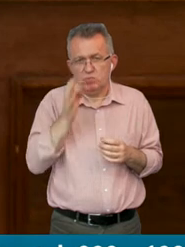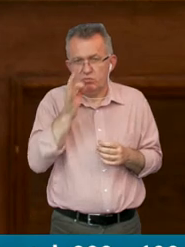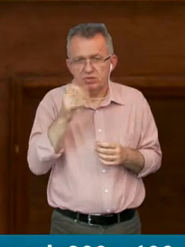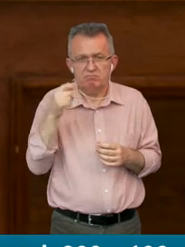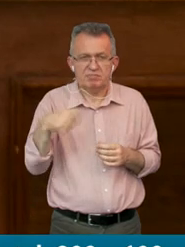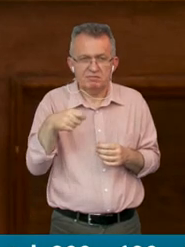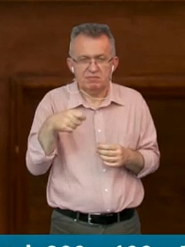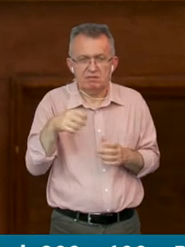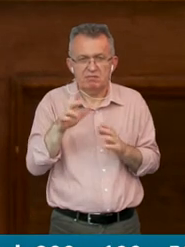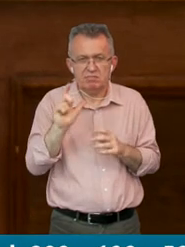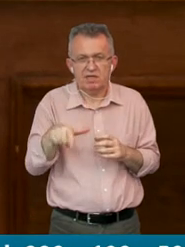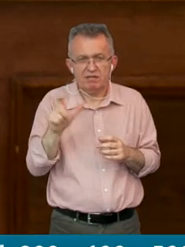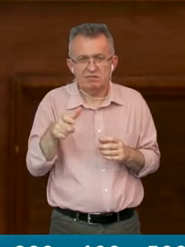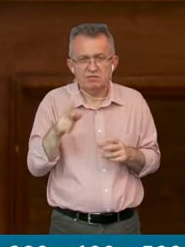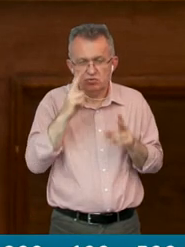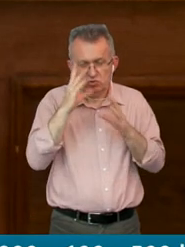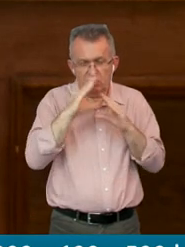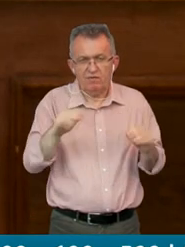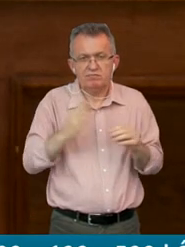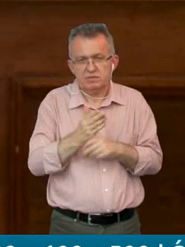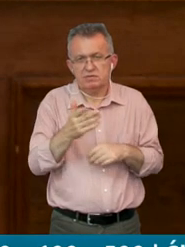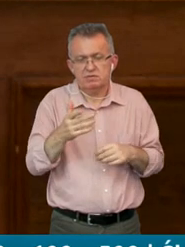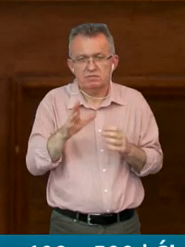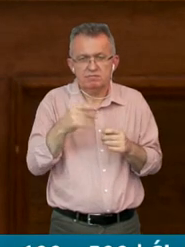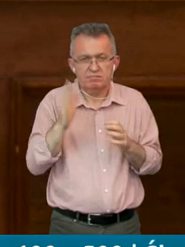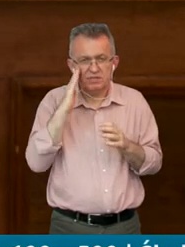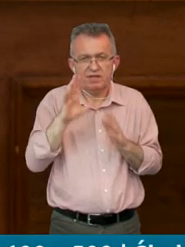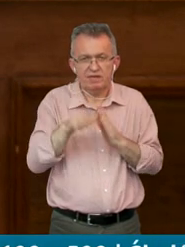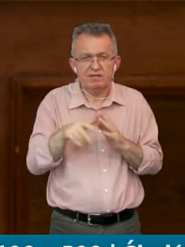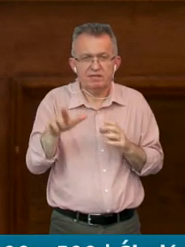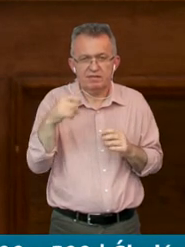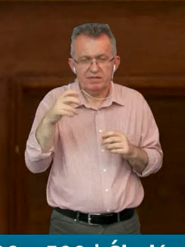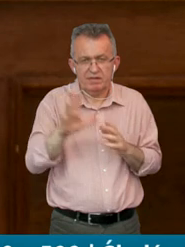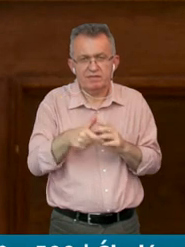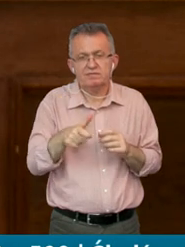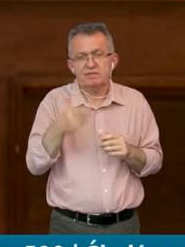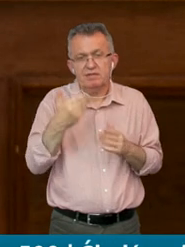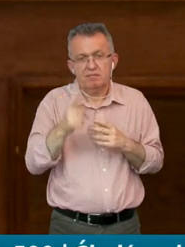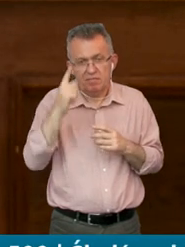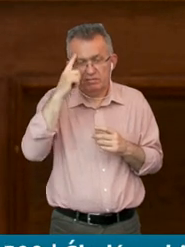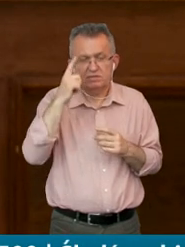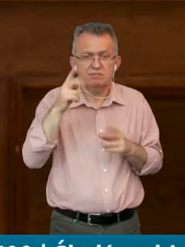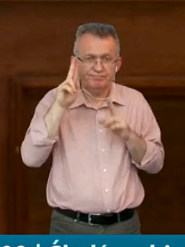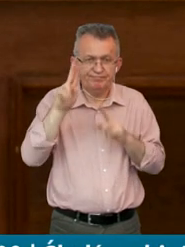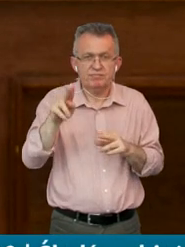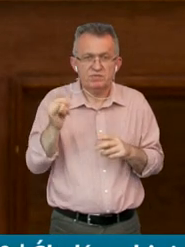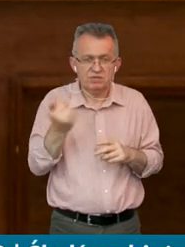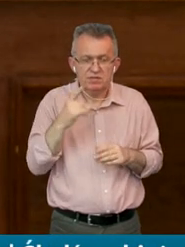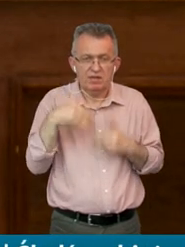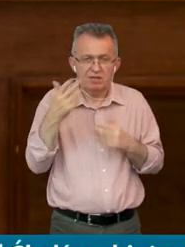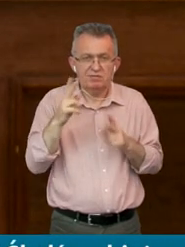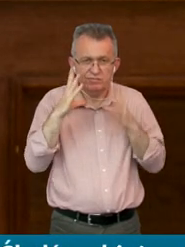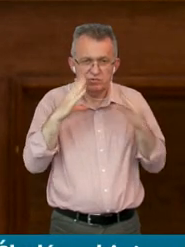prezydent Gdańska, szanowany przez Gdańszcza nie tylko. I myślę, że ta pamięć mu się z naszej strony